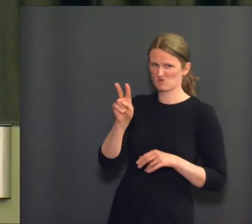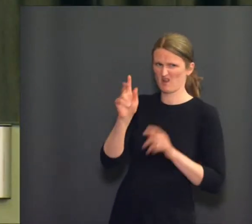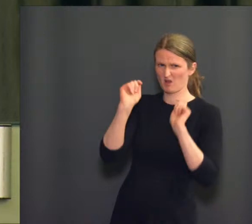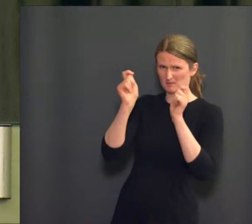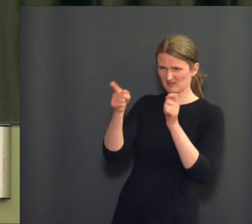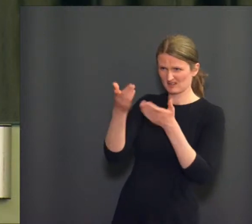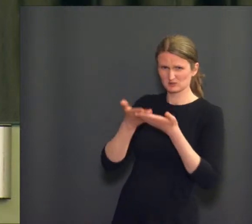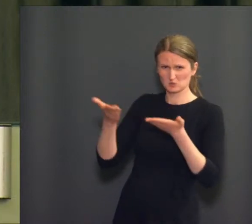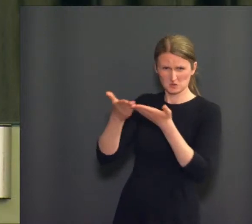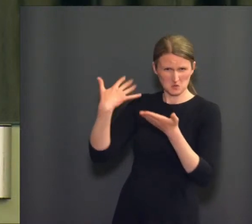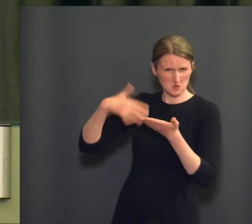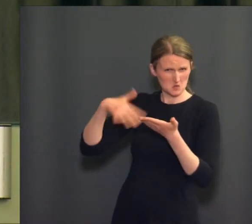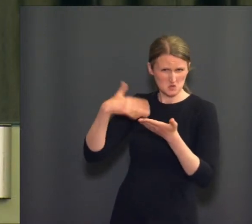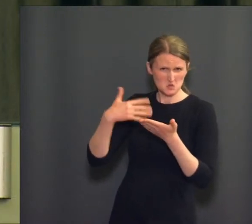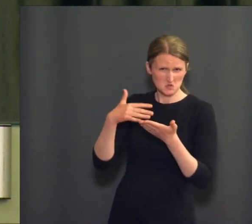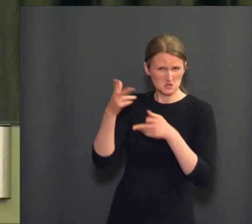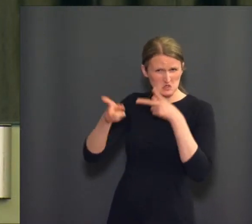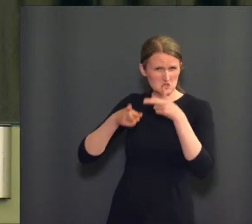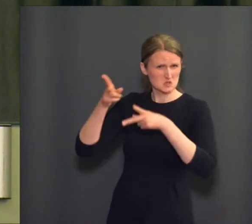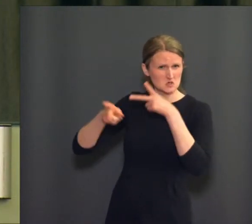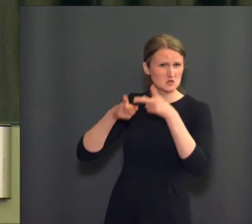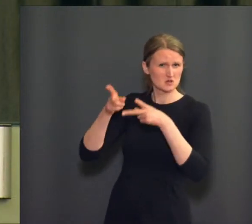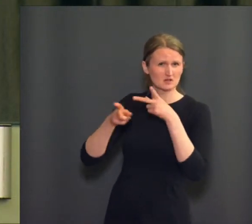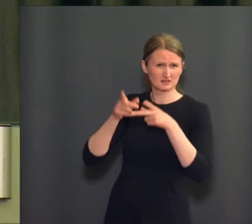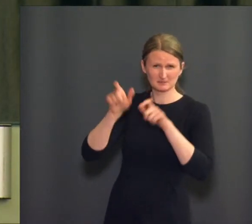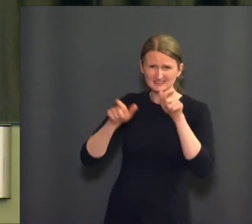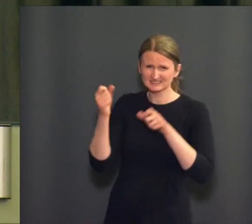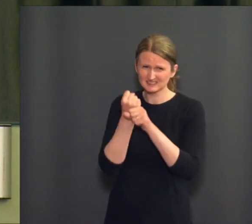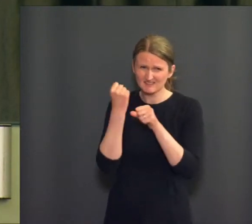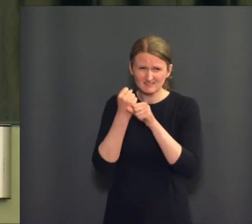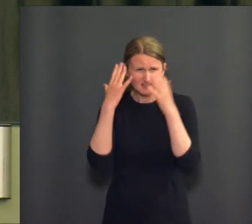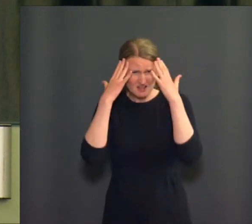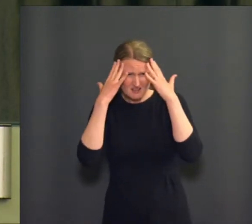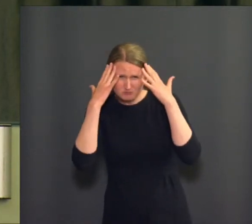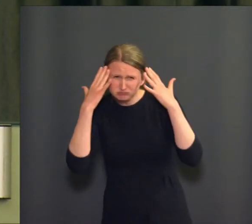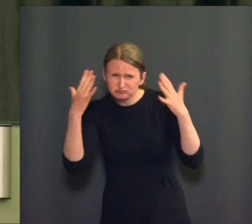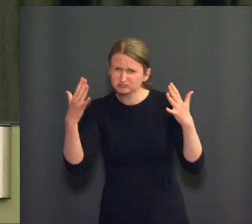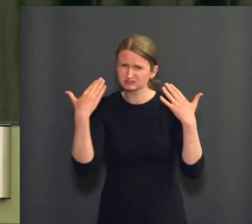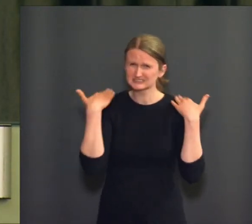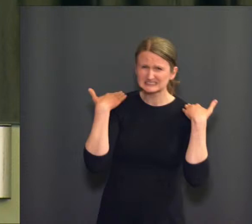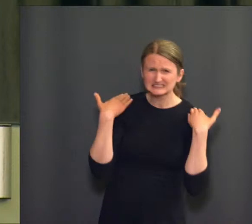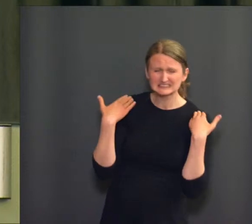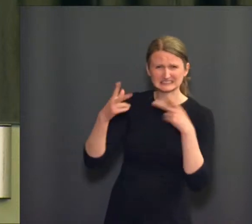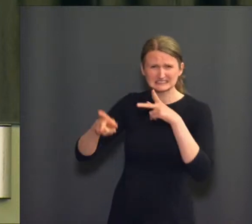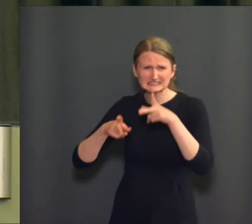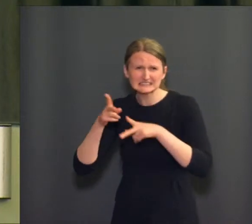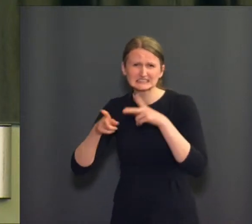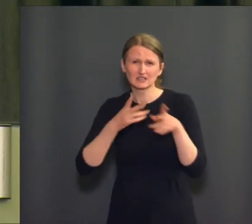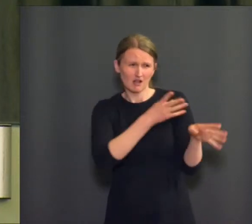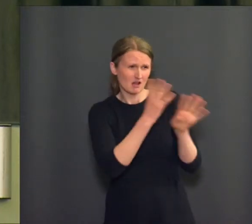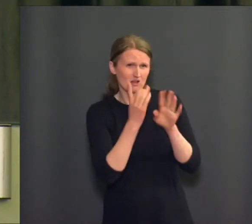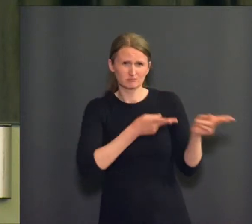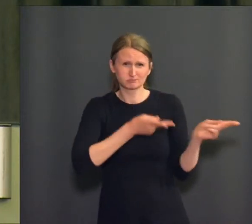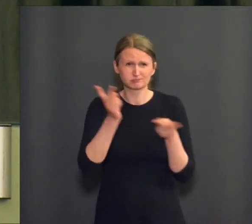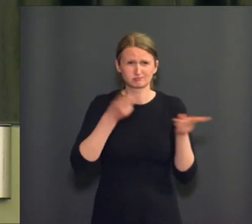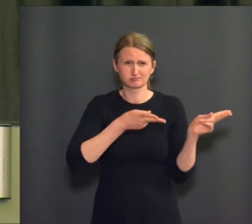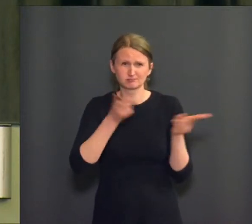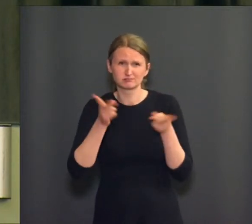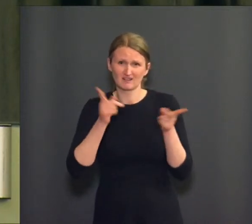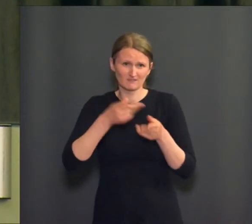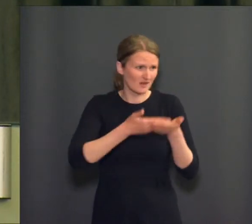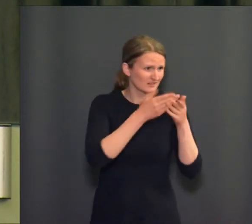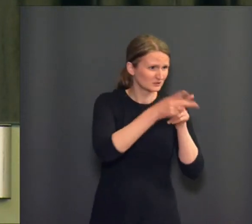hospitalier continue quotidiennement à tout mettre en œuvre pour venir en aide aux patients qui nécessitent une assistance médicale face à ce